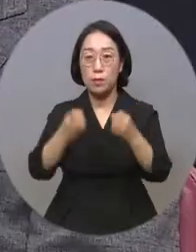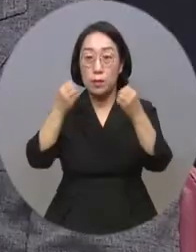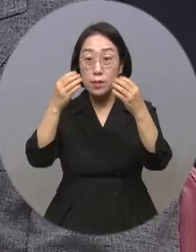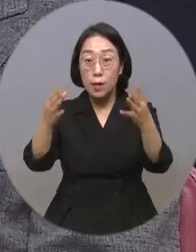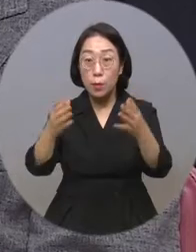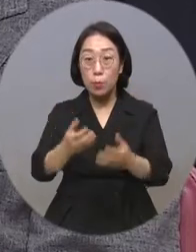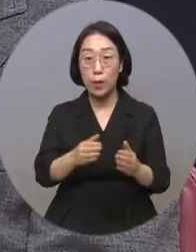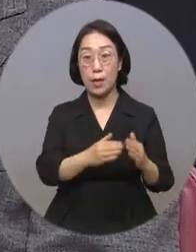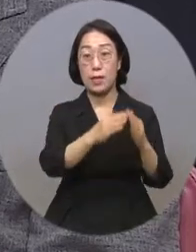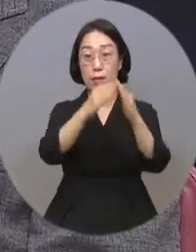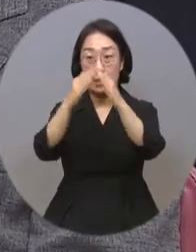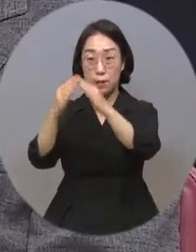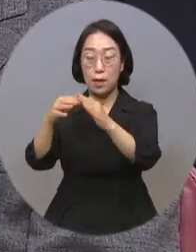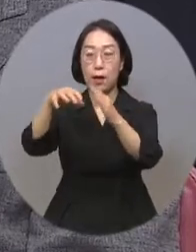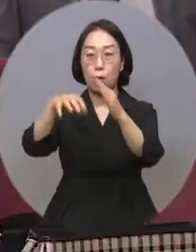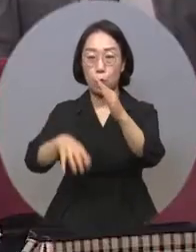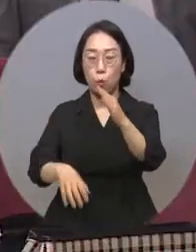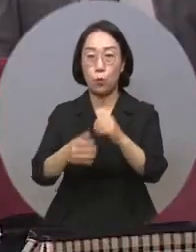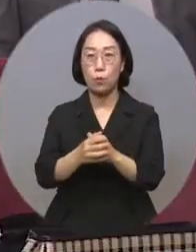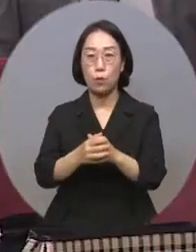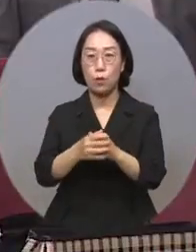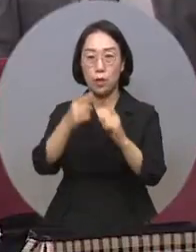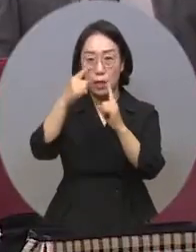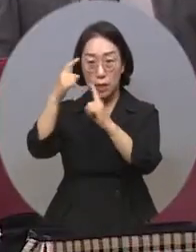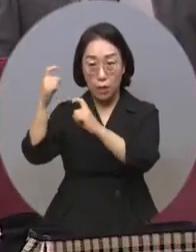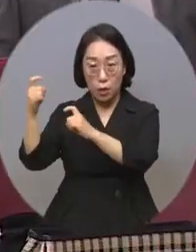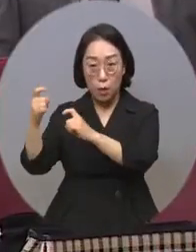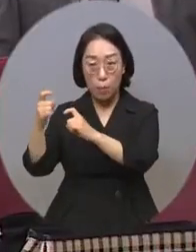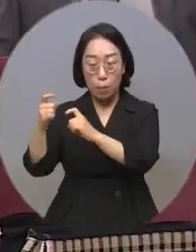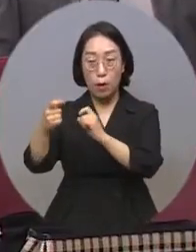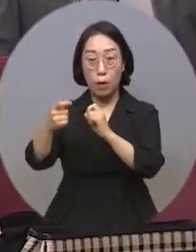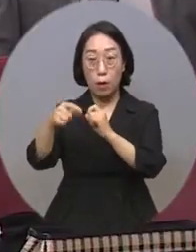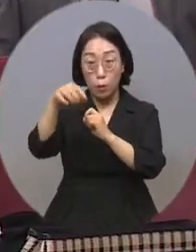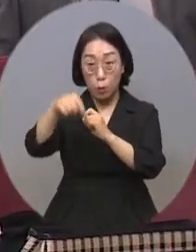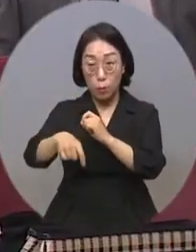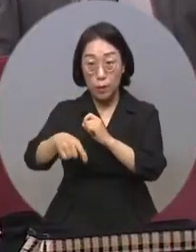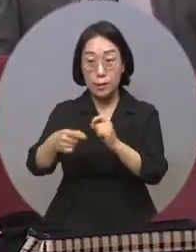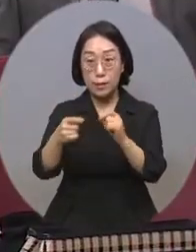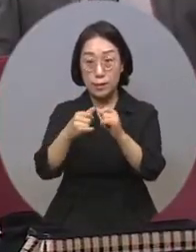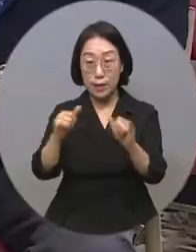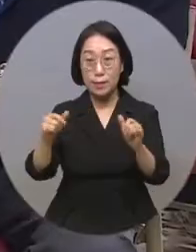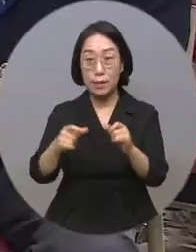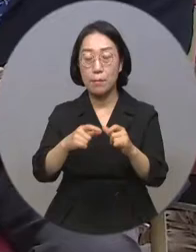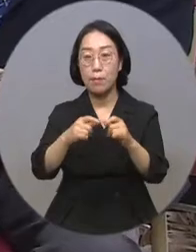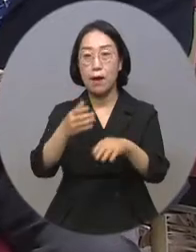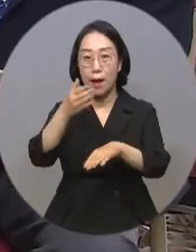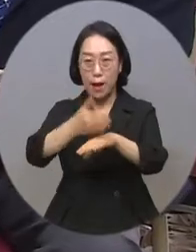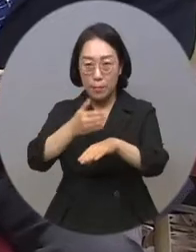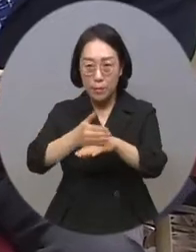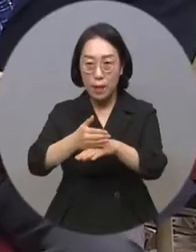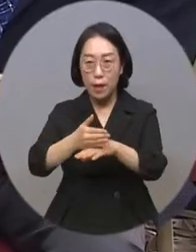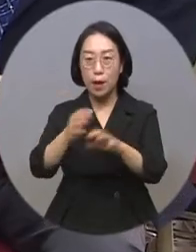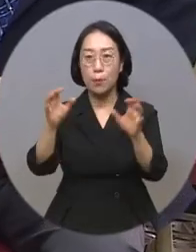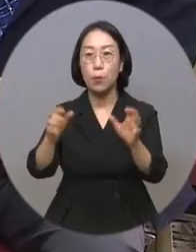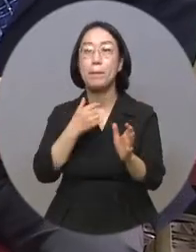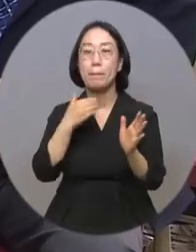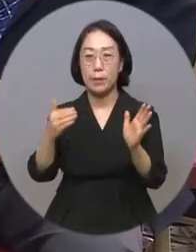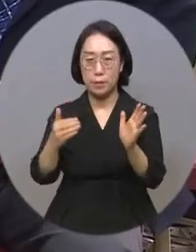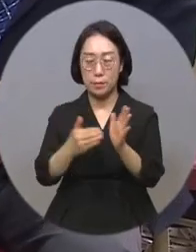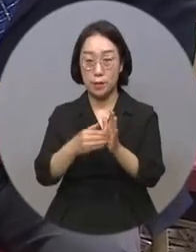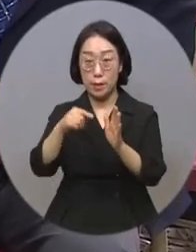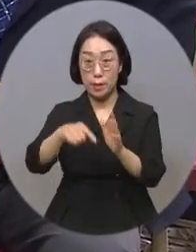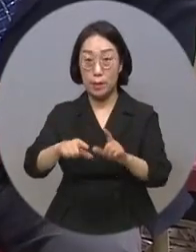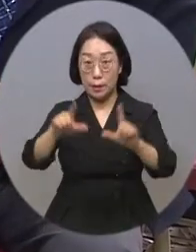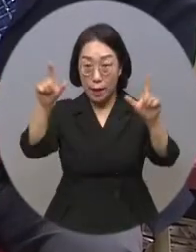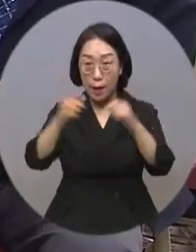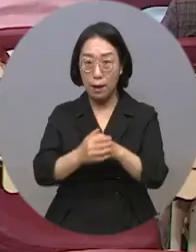교회를 이전한 강남 사랑의 교회는 지역 주민과 기쁨을 나누는 교회 이전 감사 예배를 가졌습니다. 이